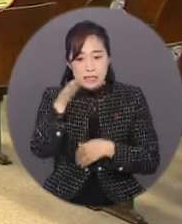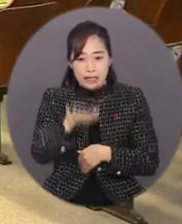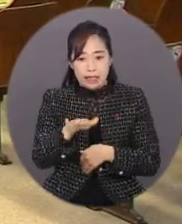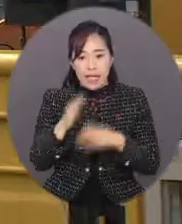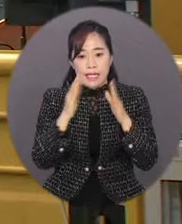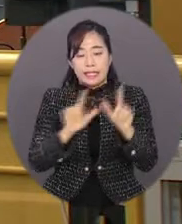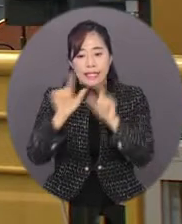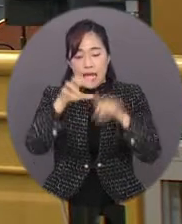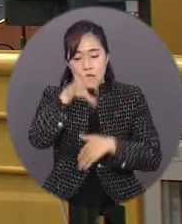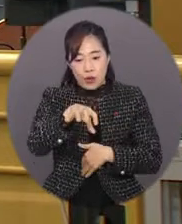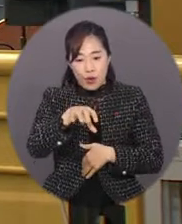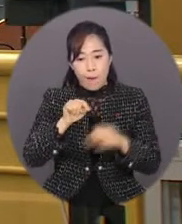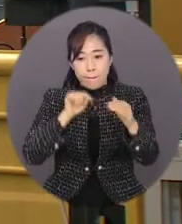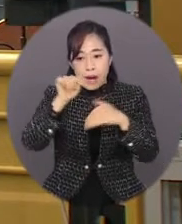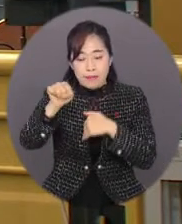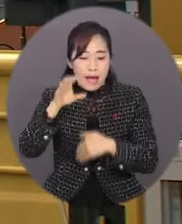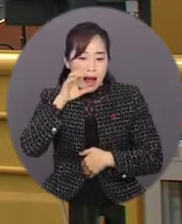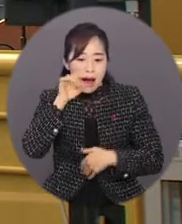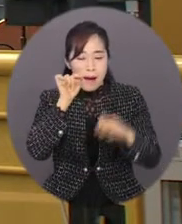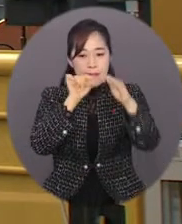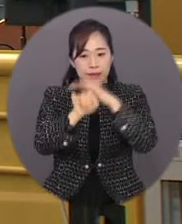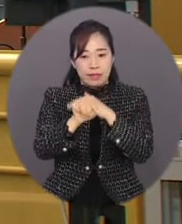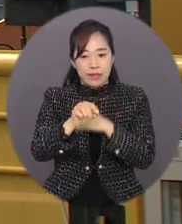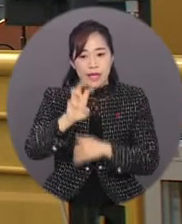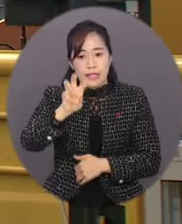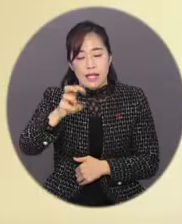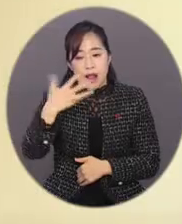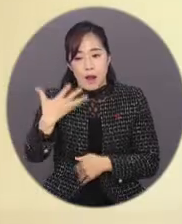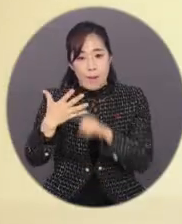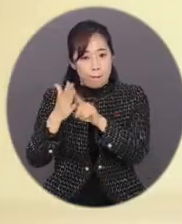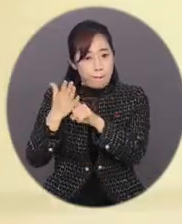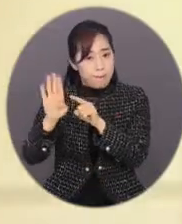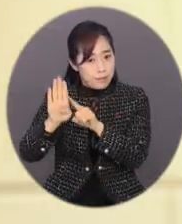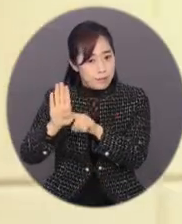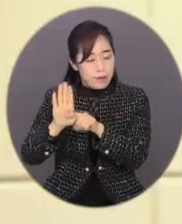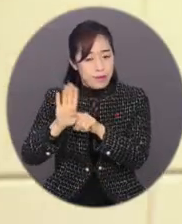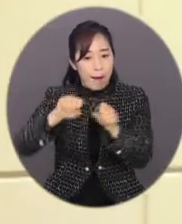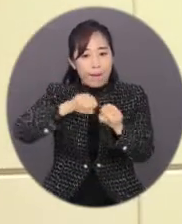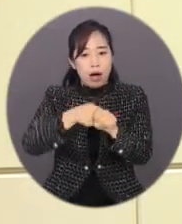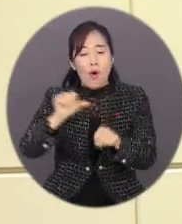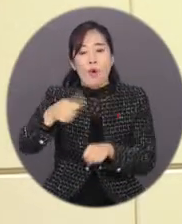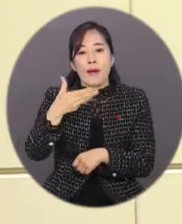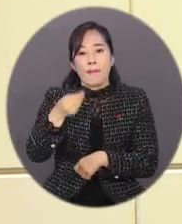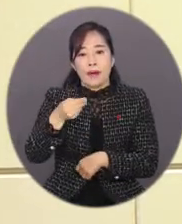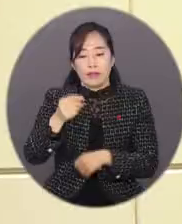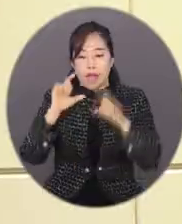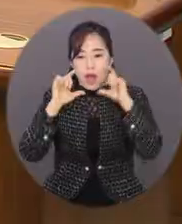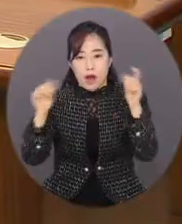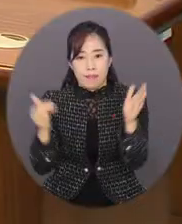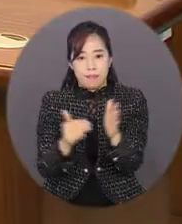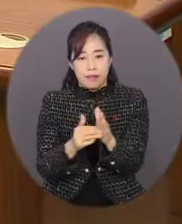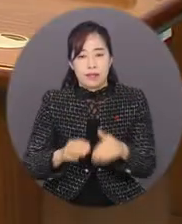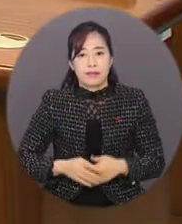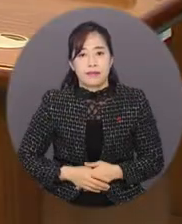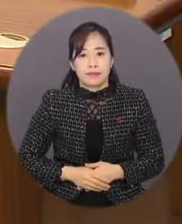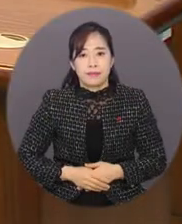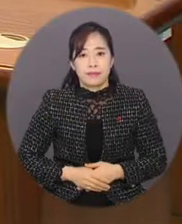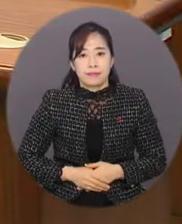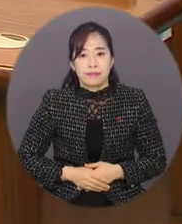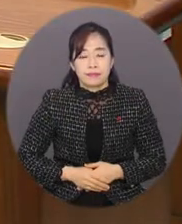이탈해 카페 등을 방문한 혐의로 기소된 39살 B모 씨에게 벌금 500만 원을 선고했습니다.